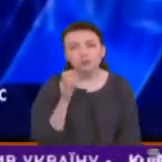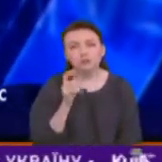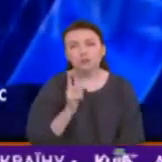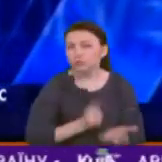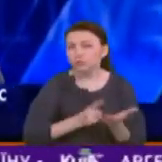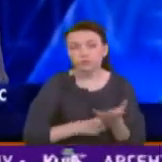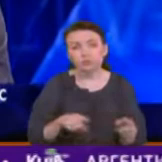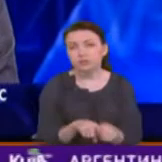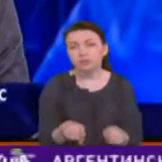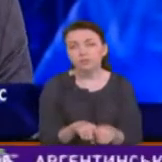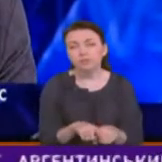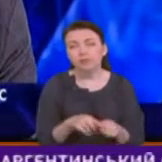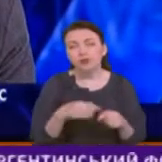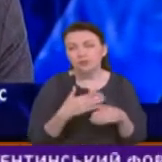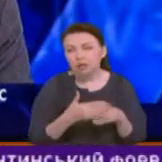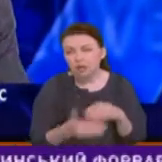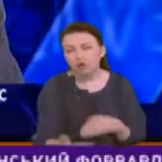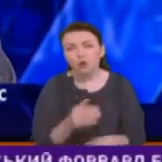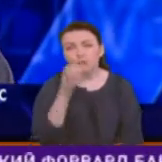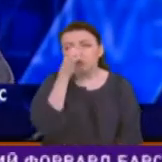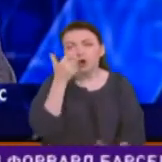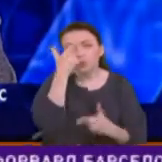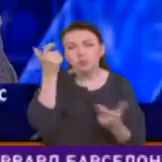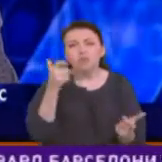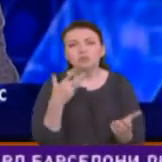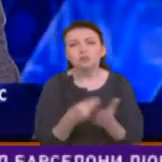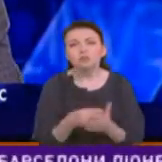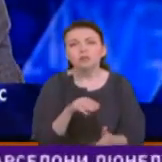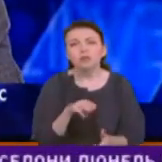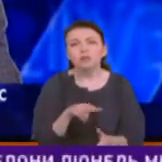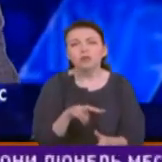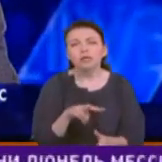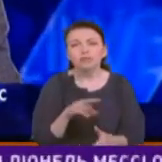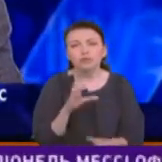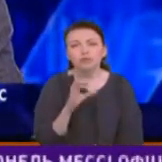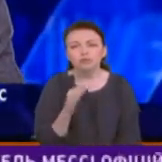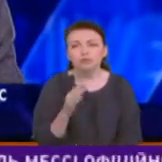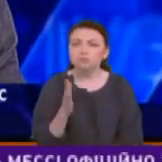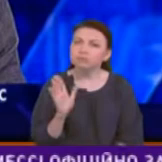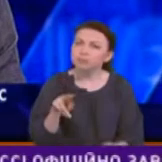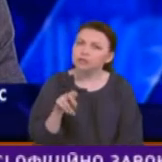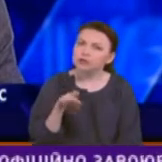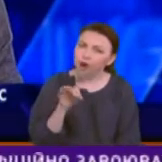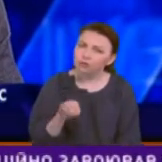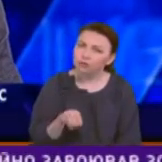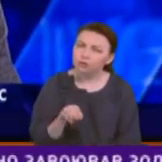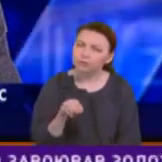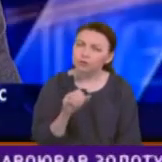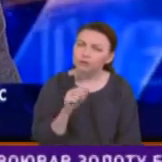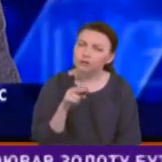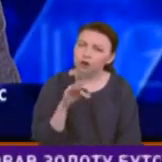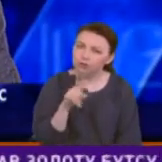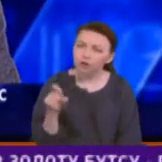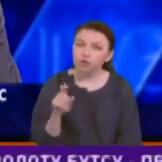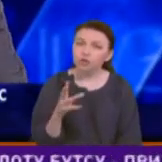саме, бо, зрештою, коли болгари оголосили, що їхній митрополит Софійський є патріархом, то знадобило ще, здається, 8 чи більше років